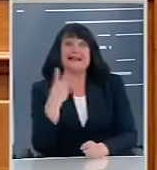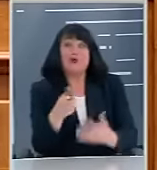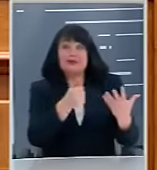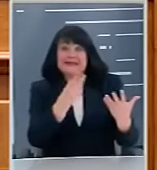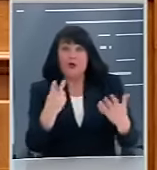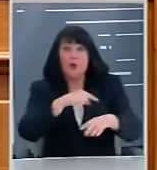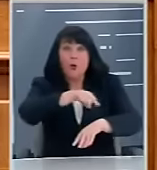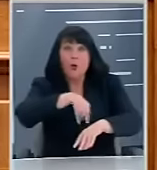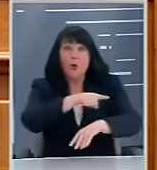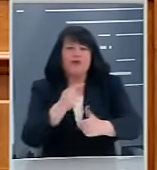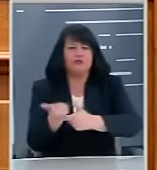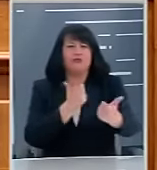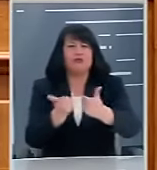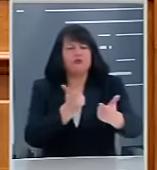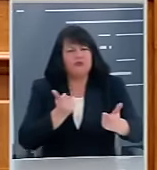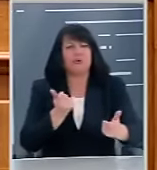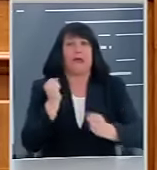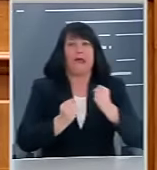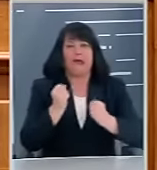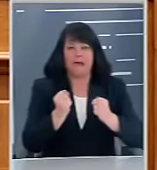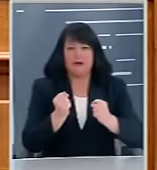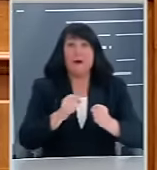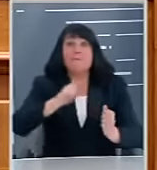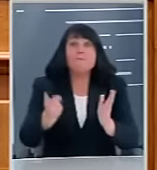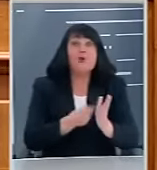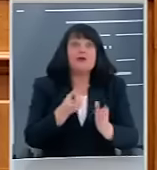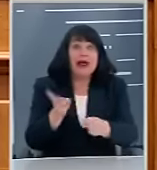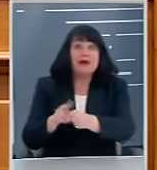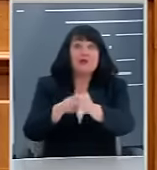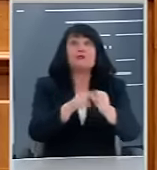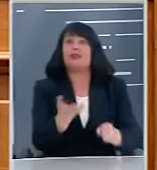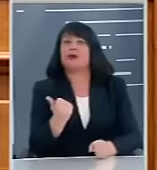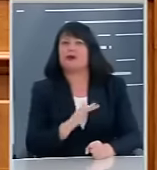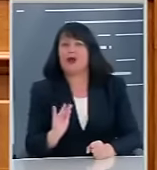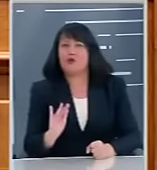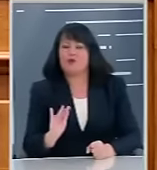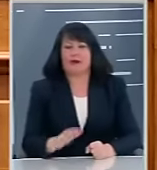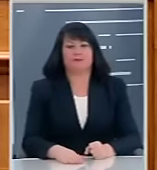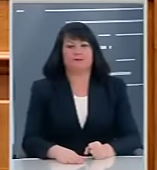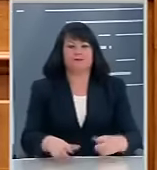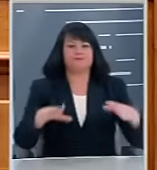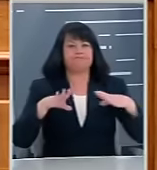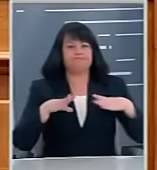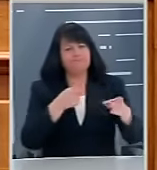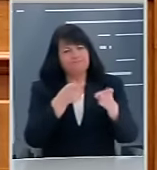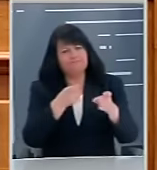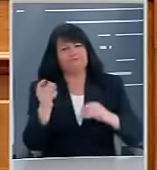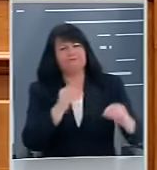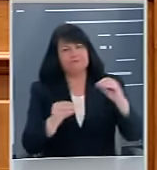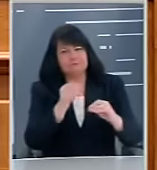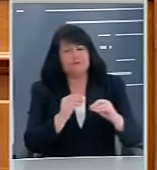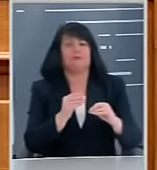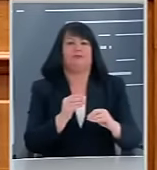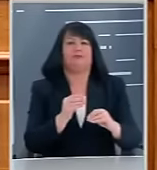ώρες. Ήταν η πρώτη χρονιά που δεν θρηνήσαμε θύματα. Οι διαθεσιμότητες των οπλικών συστημάτων με